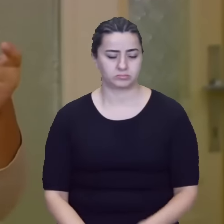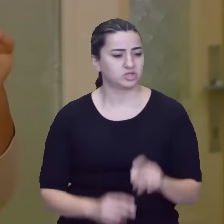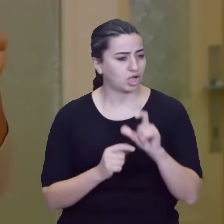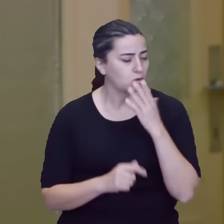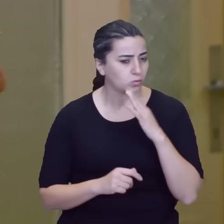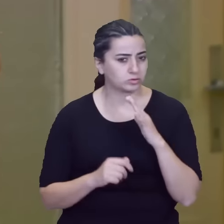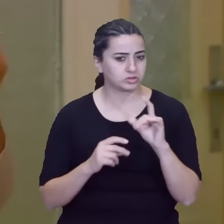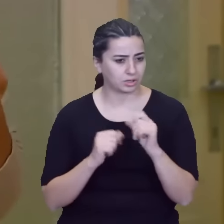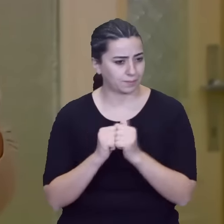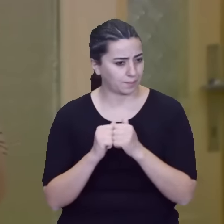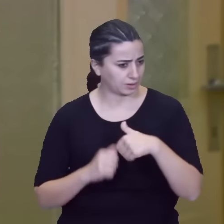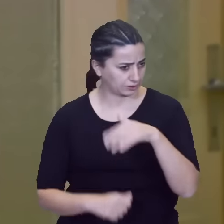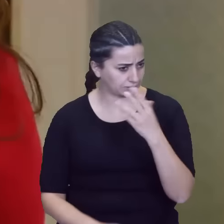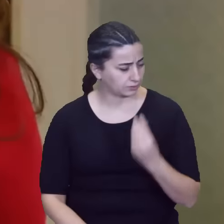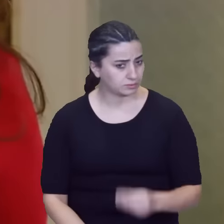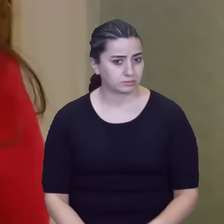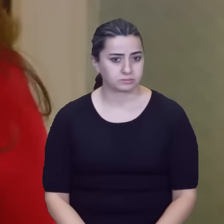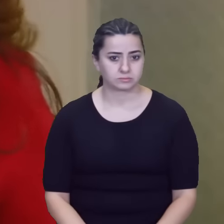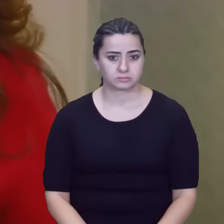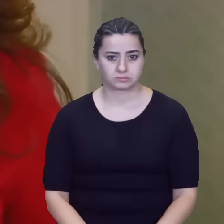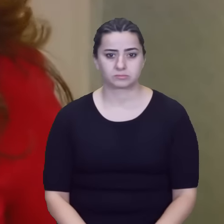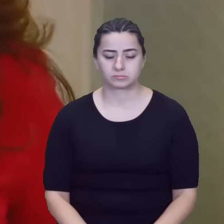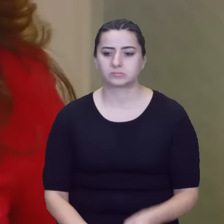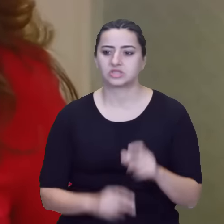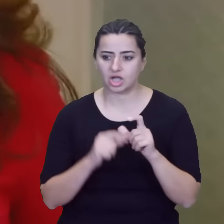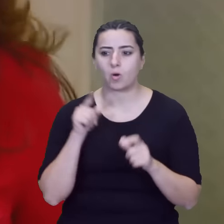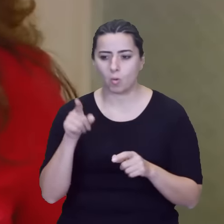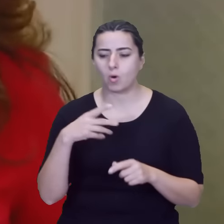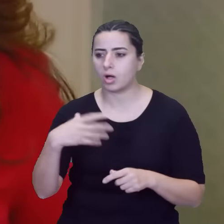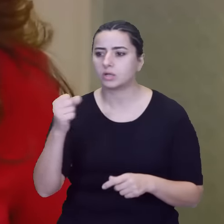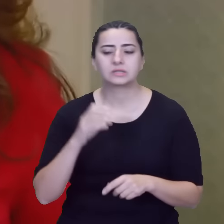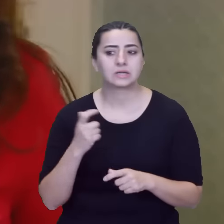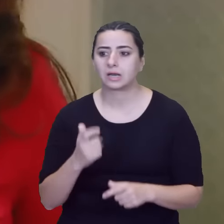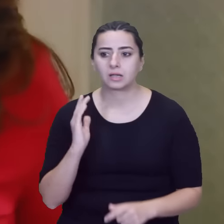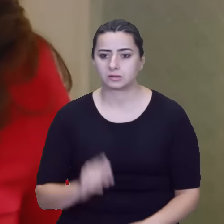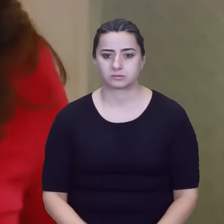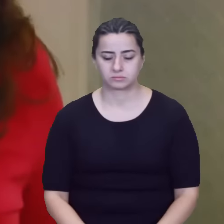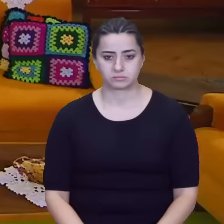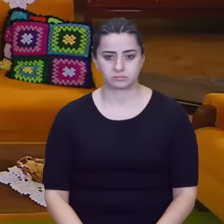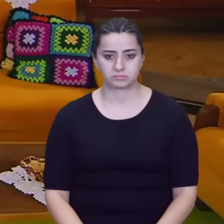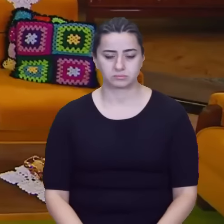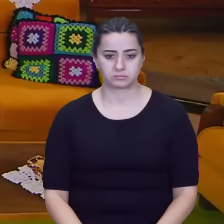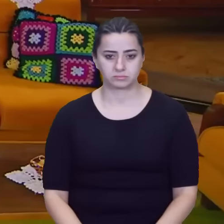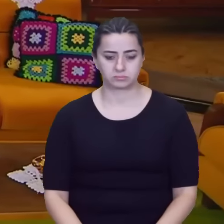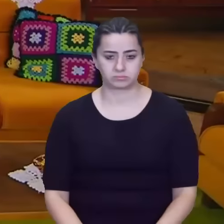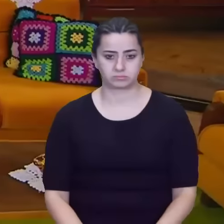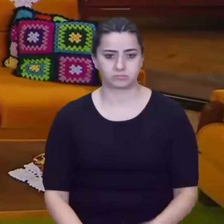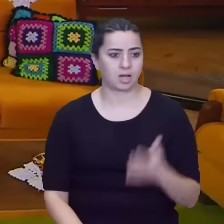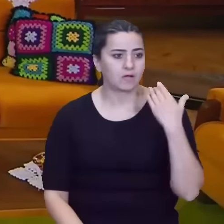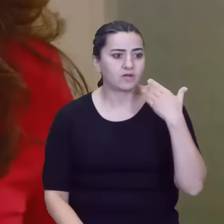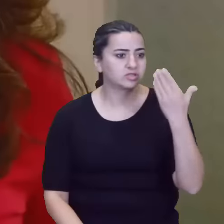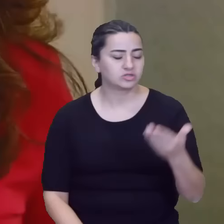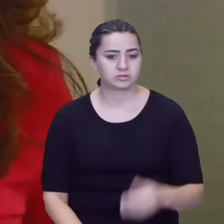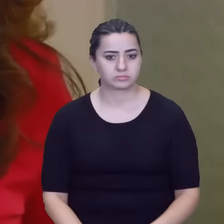Acaba Çağatay mı bir yere götürdü? Çağatay götür kesin. Çağatay nereye gitti? Ne bileyim ben de, dışarı